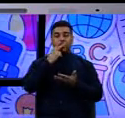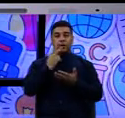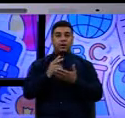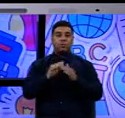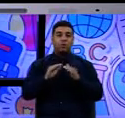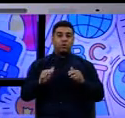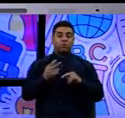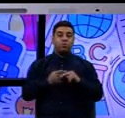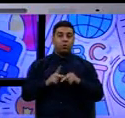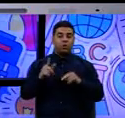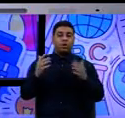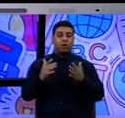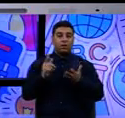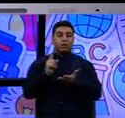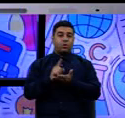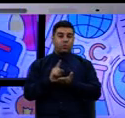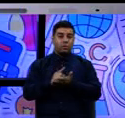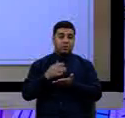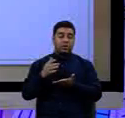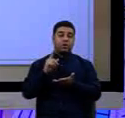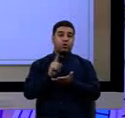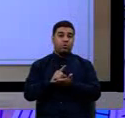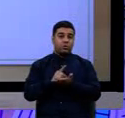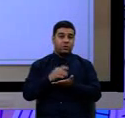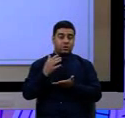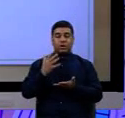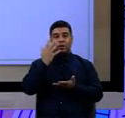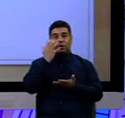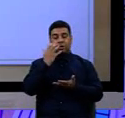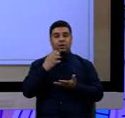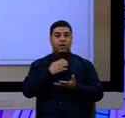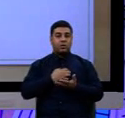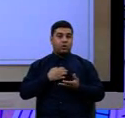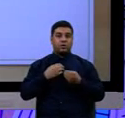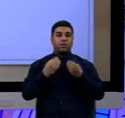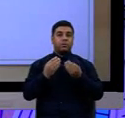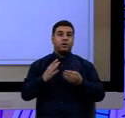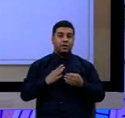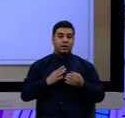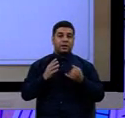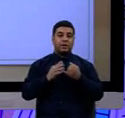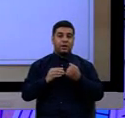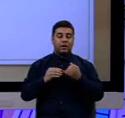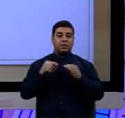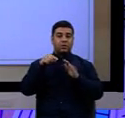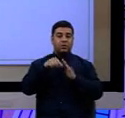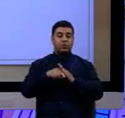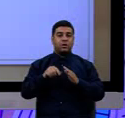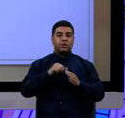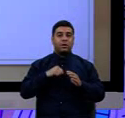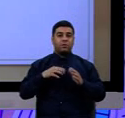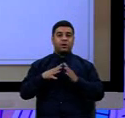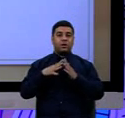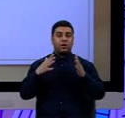qiling bolajonlar. Bu qanday topshiriq ekan? Topshiriq rasm asosida berilgan. Yer yuzidagi